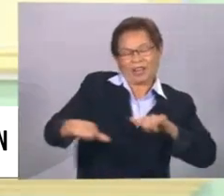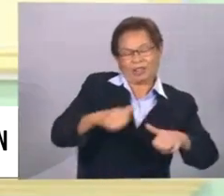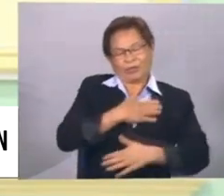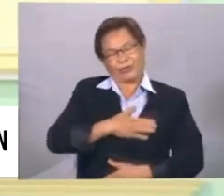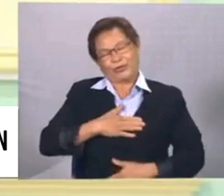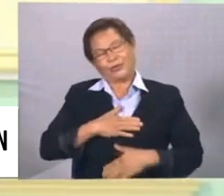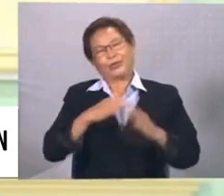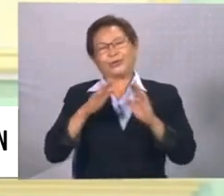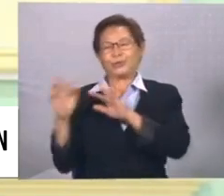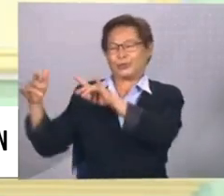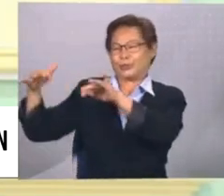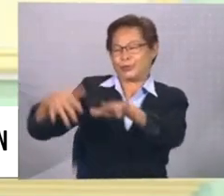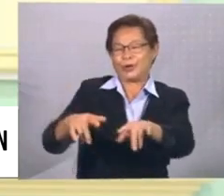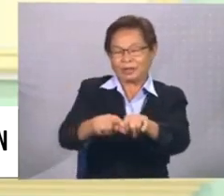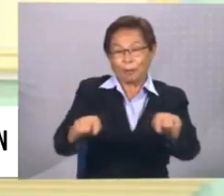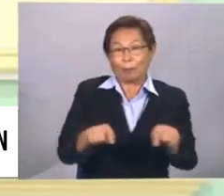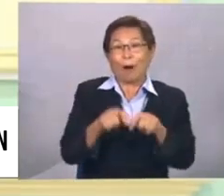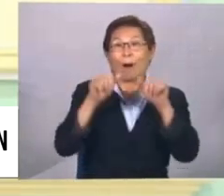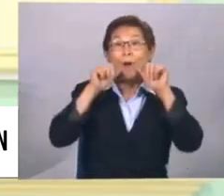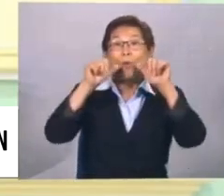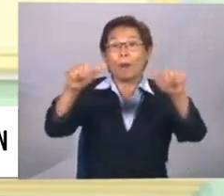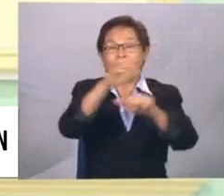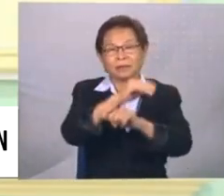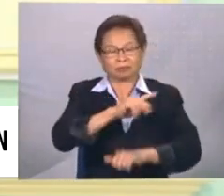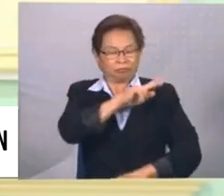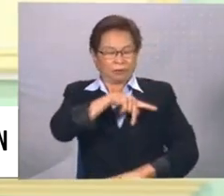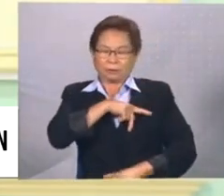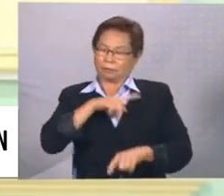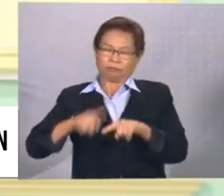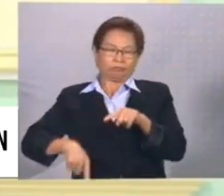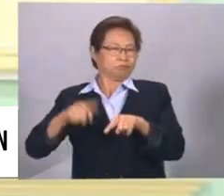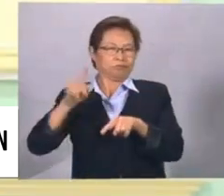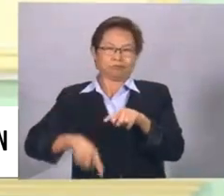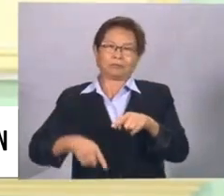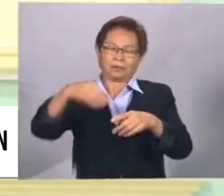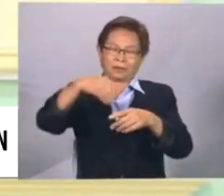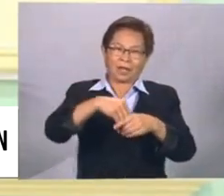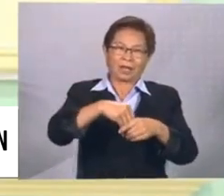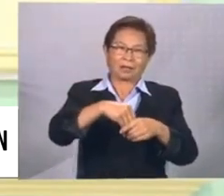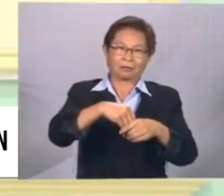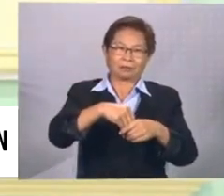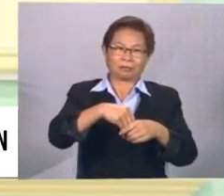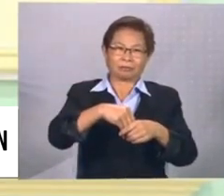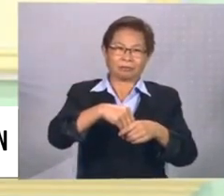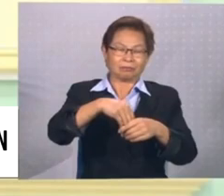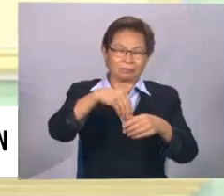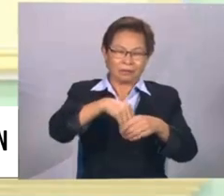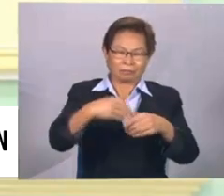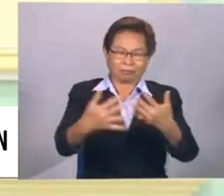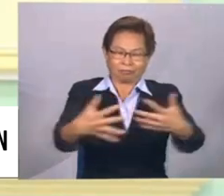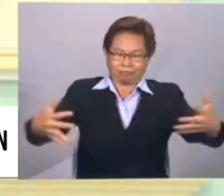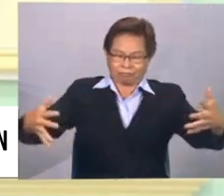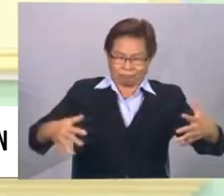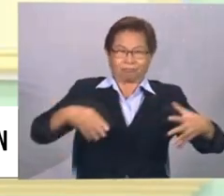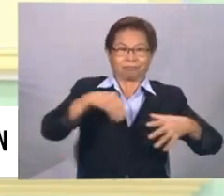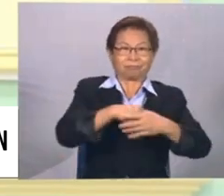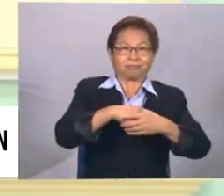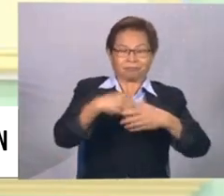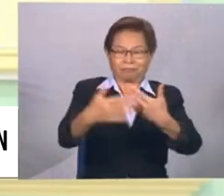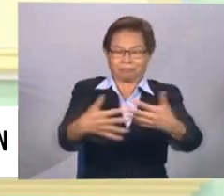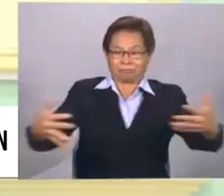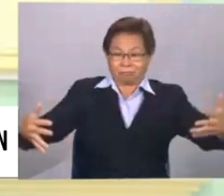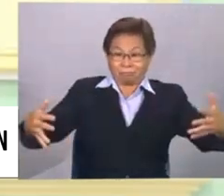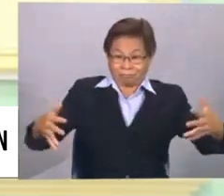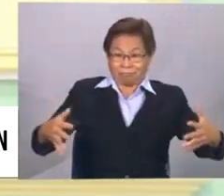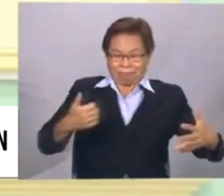di kosan aw bersendirian walaupun di dalam GT Terios sekalipun Black iced anak membezakan